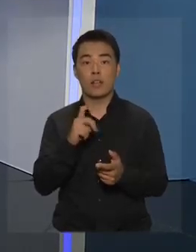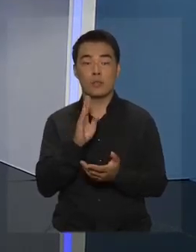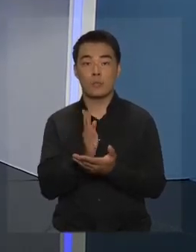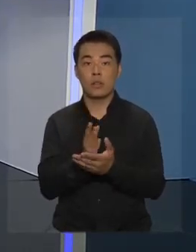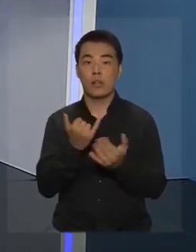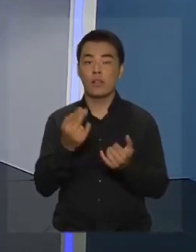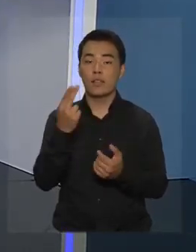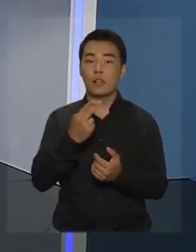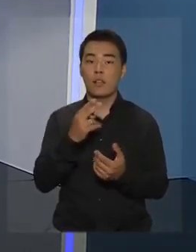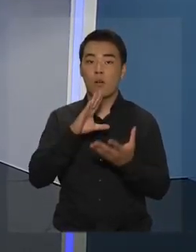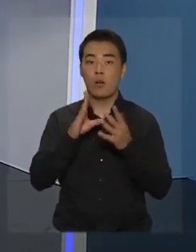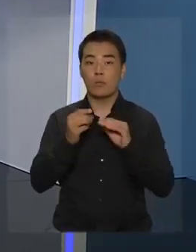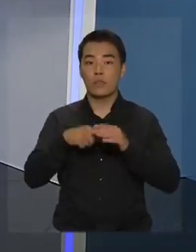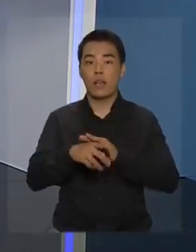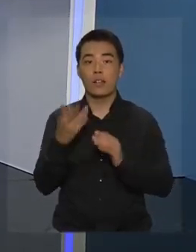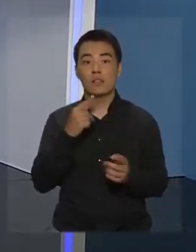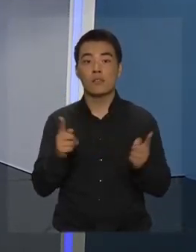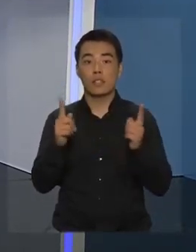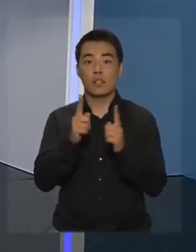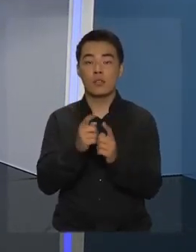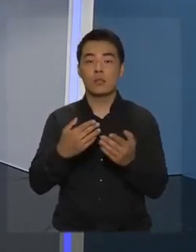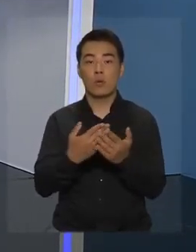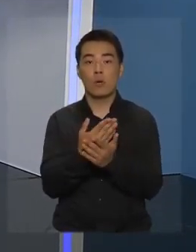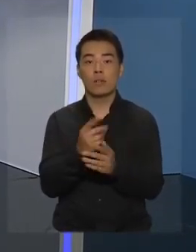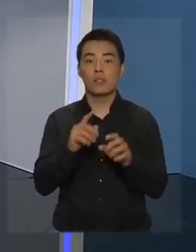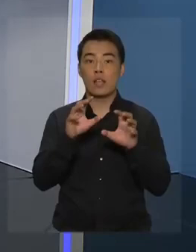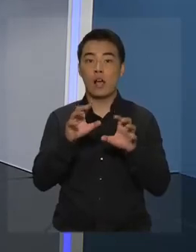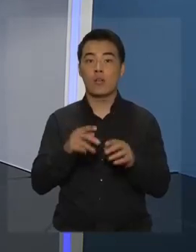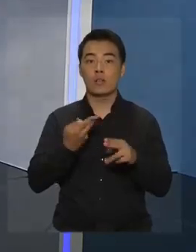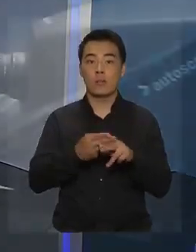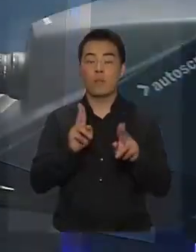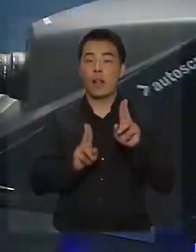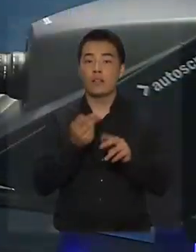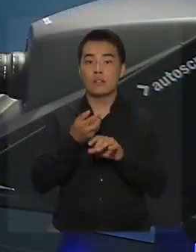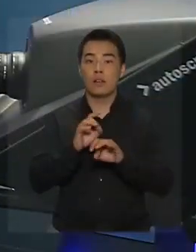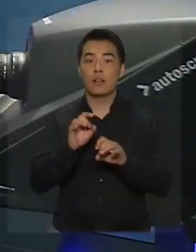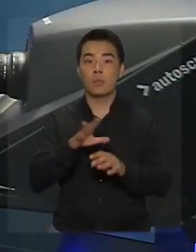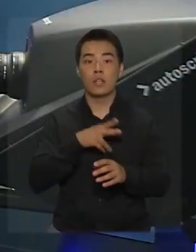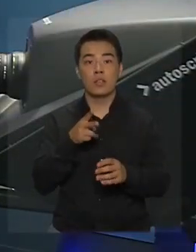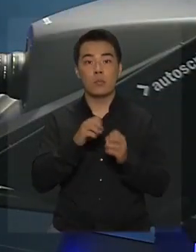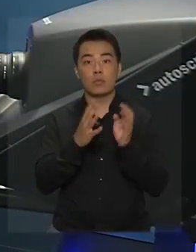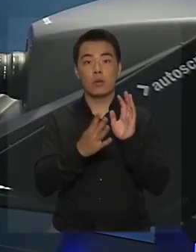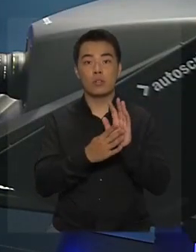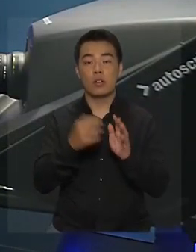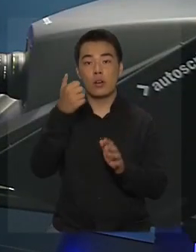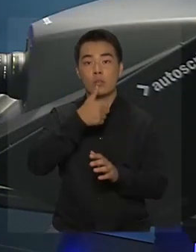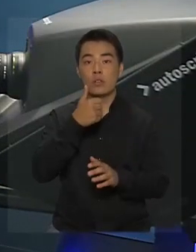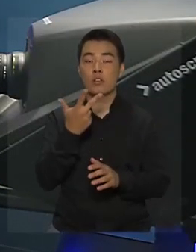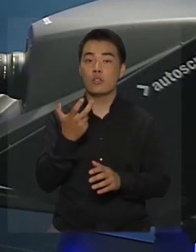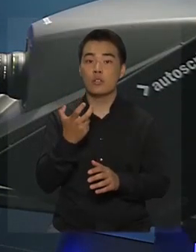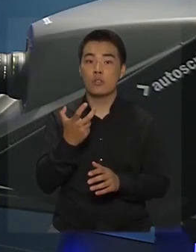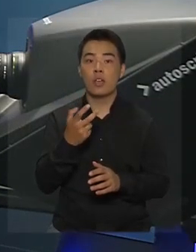Бүгін елордада үміткерлермен кездесу өтіп, жаңа ережелер талқыға түсті. Бұған дейін 2019 жылы 300,